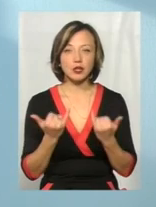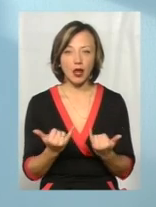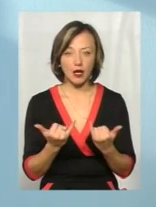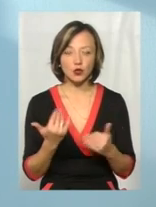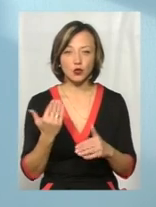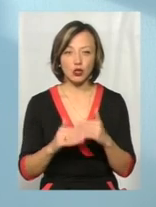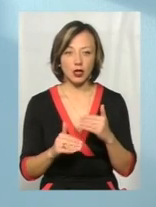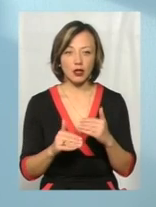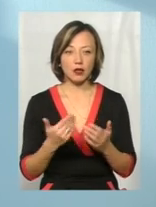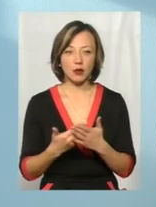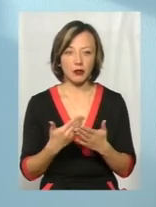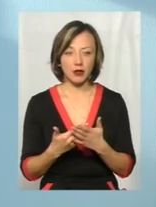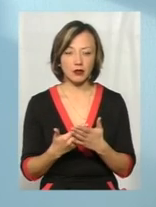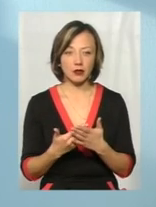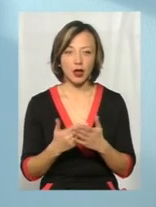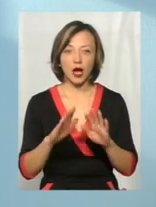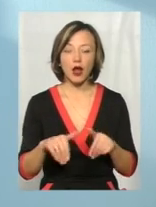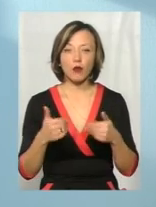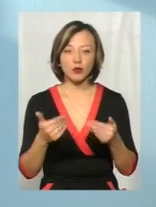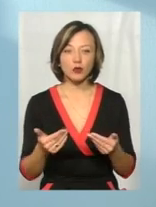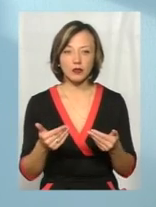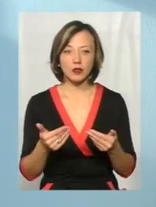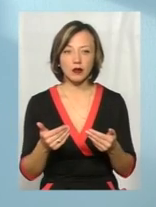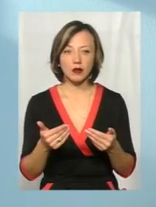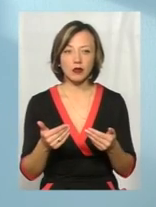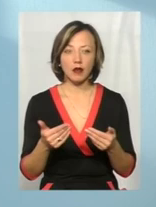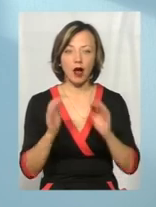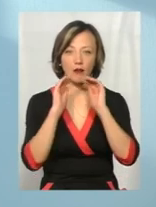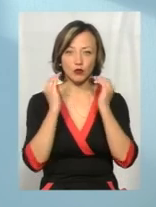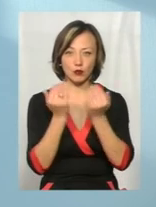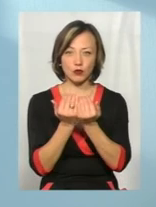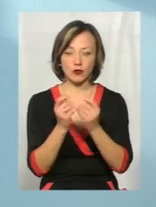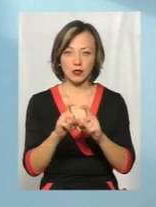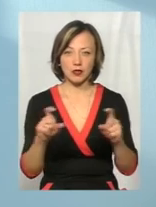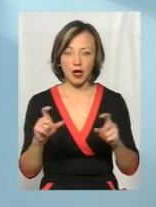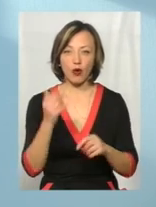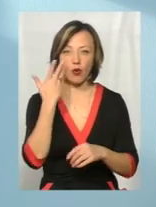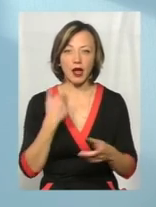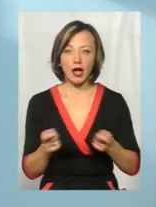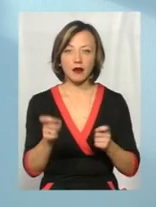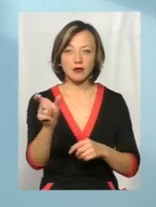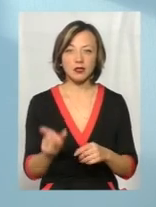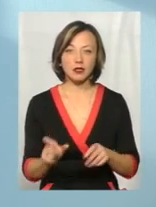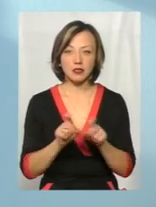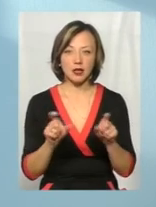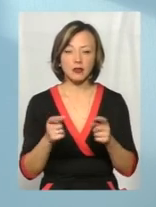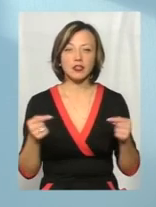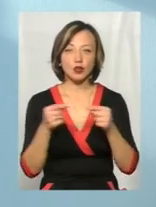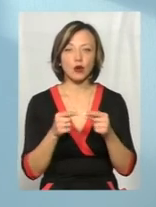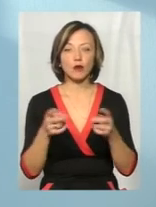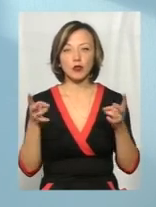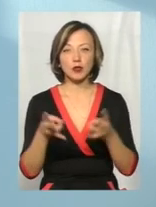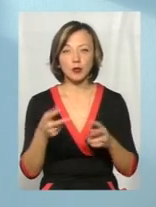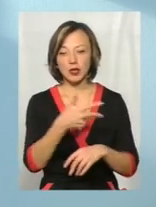вже, наприклад, ну, рекомендують автономізувати заклад. І коли керівник закладу буде сам визначати, потрібно йому